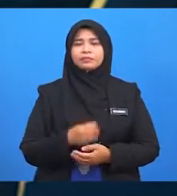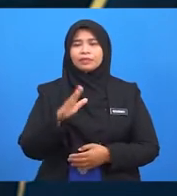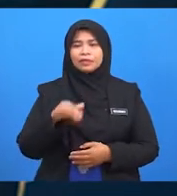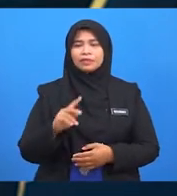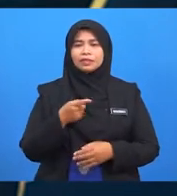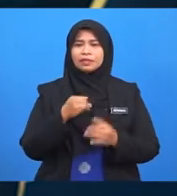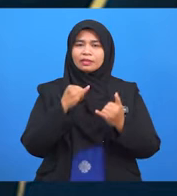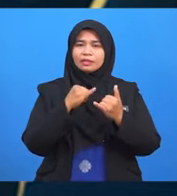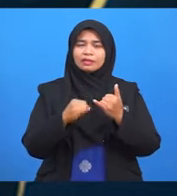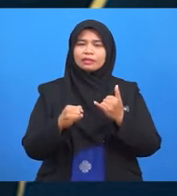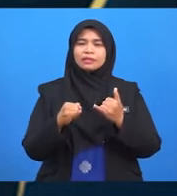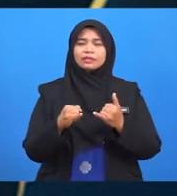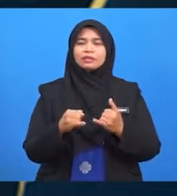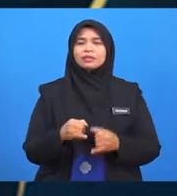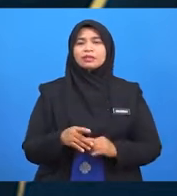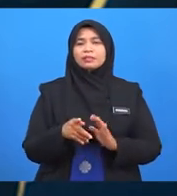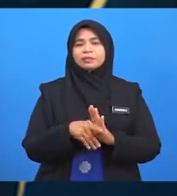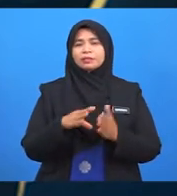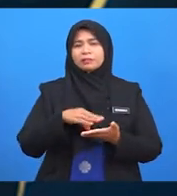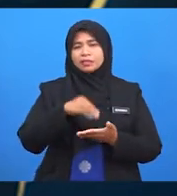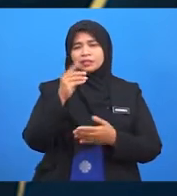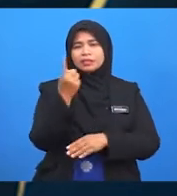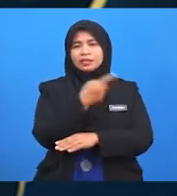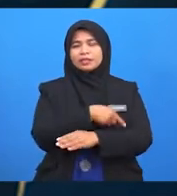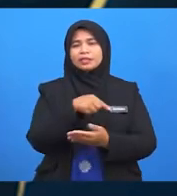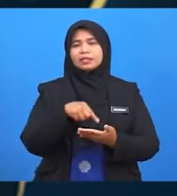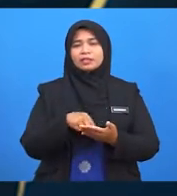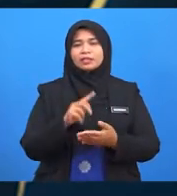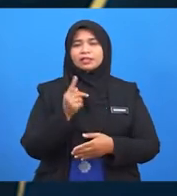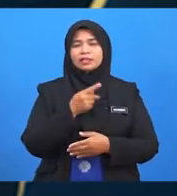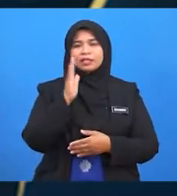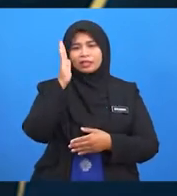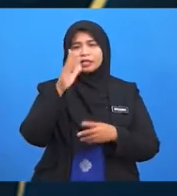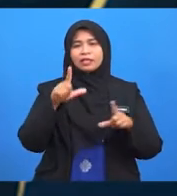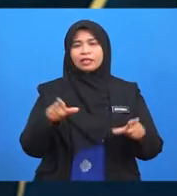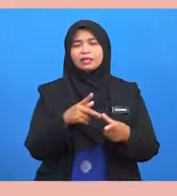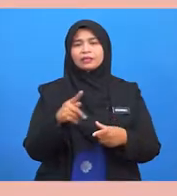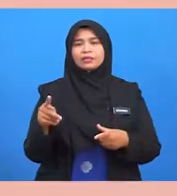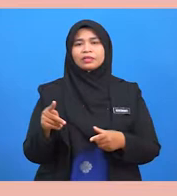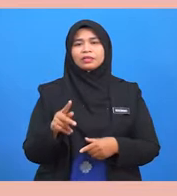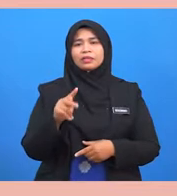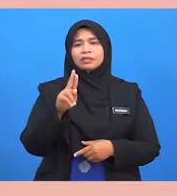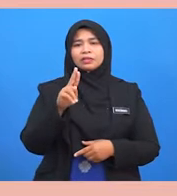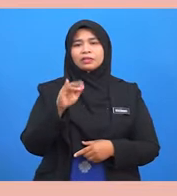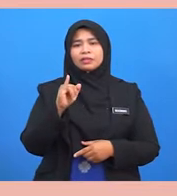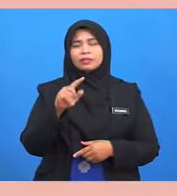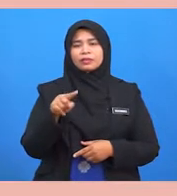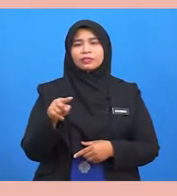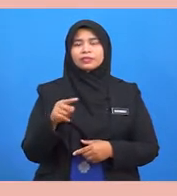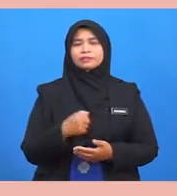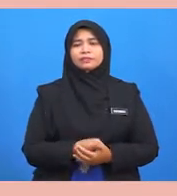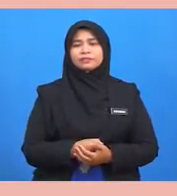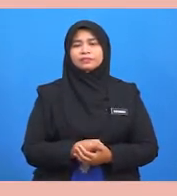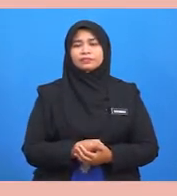Sebelum kita mengakhiri sesi pembelajaran hari ini, kita akan lakukan kuis pantas